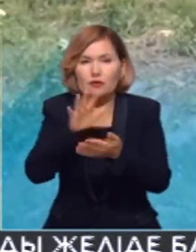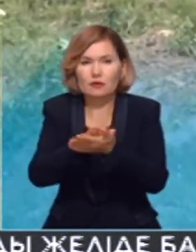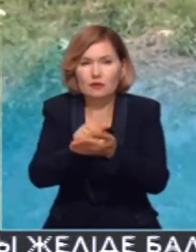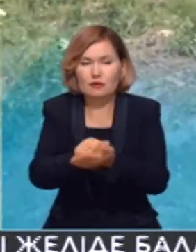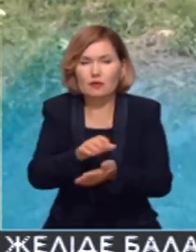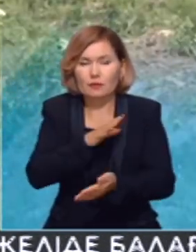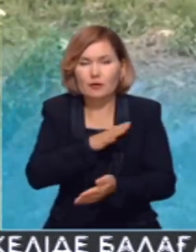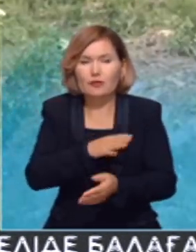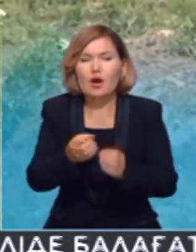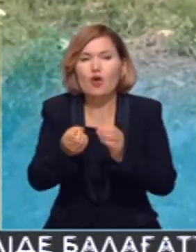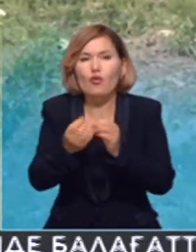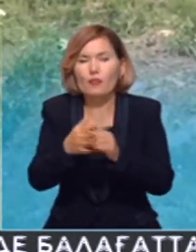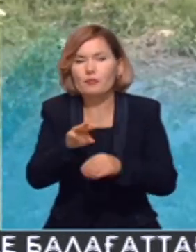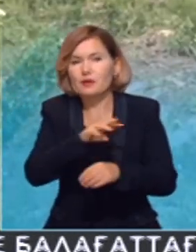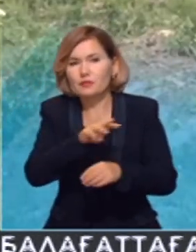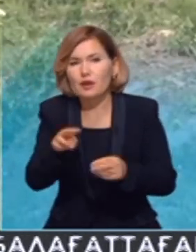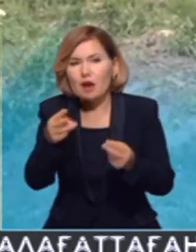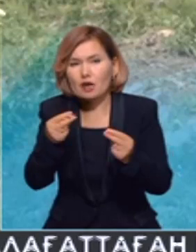қаражат жұмсадық,